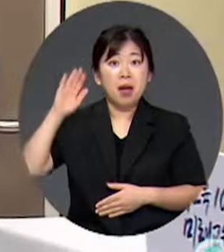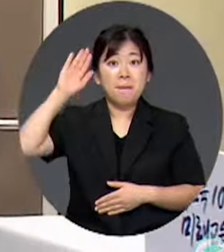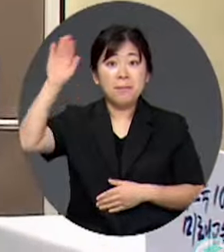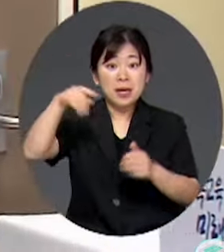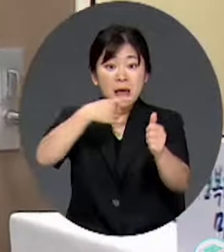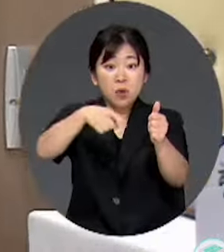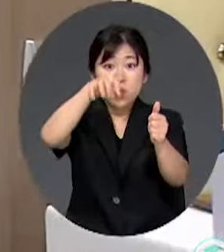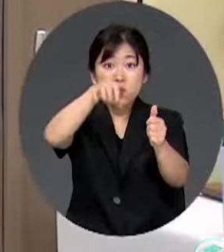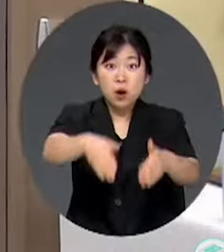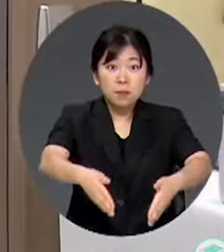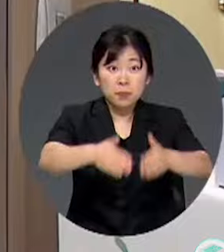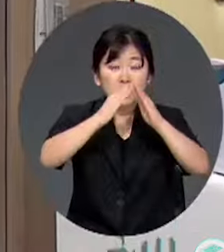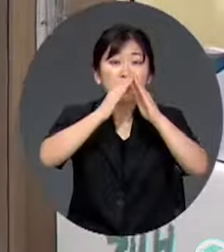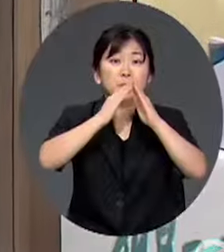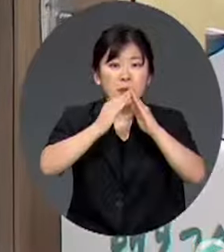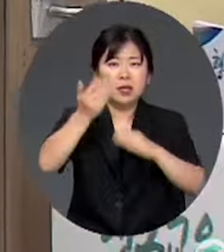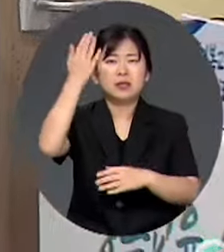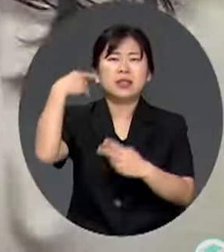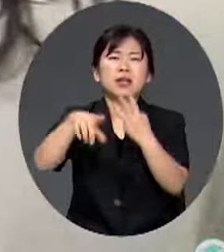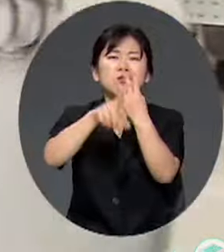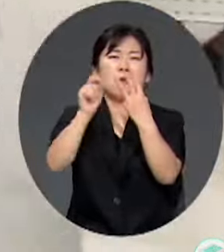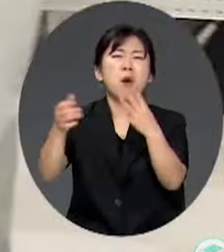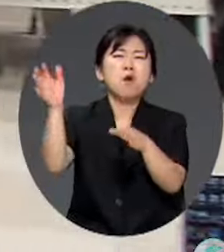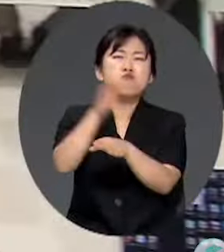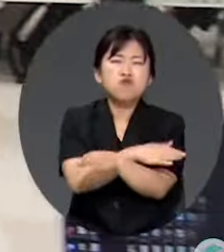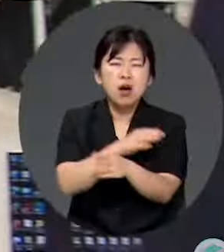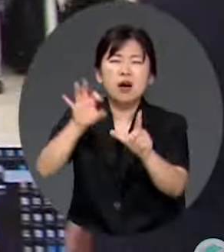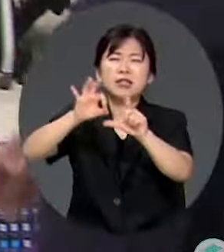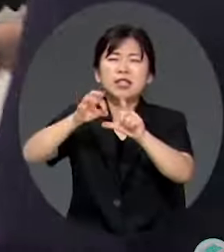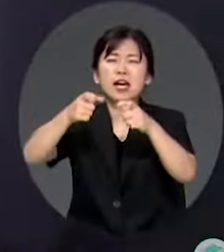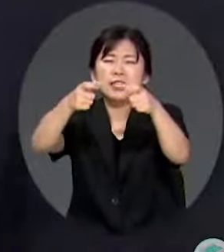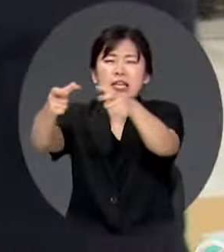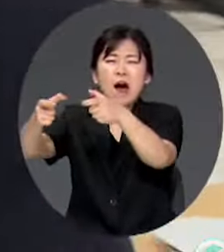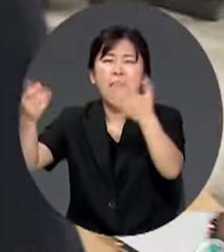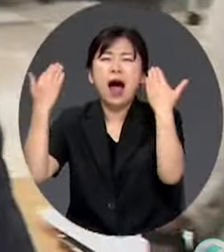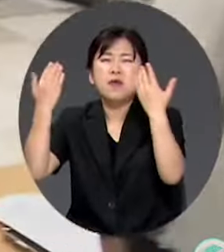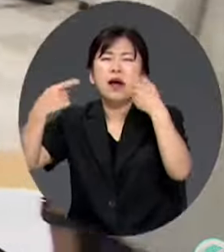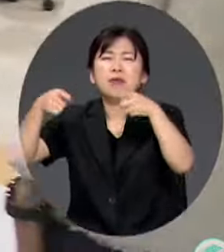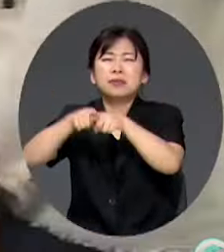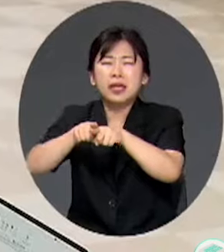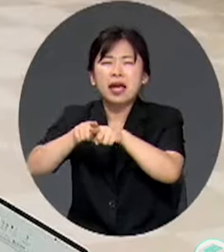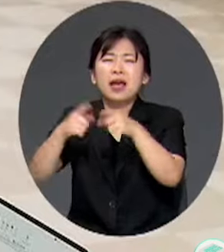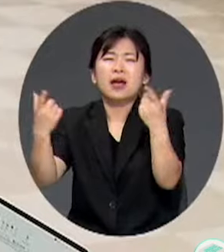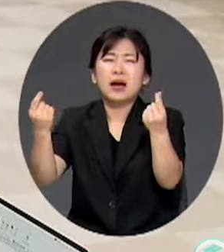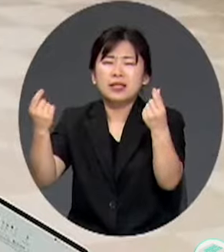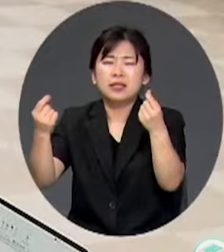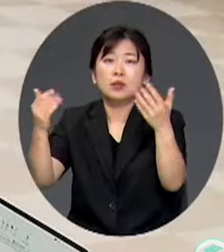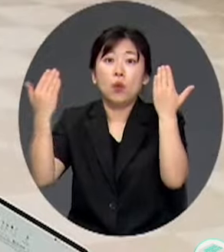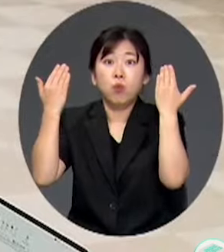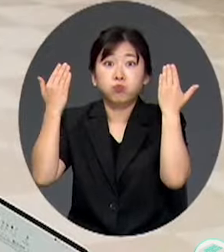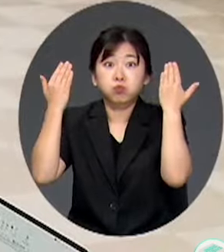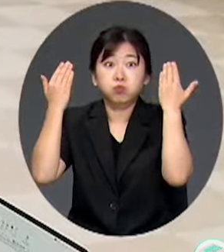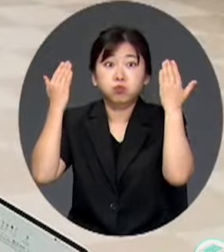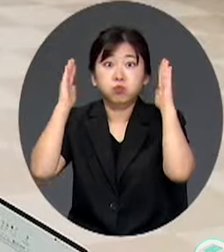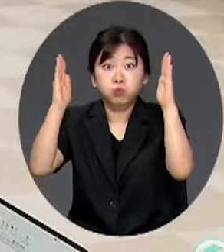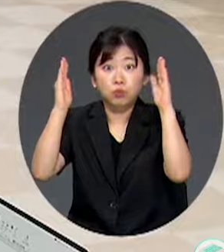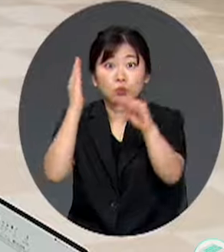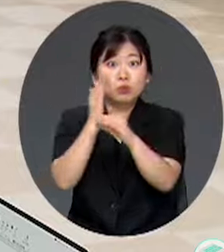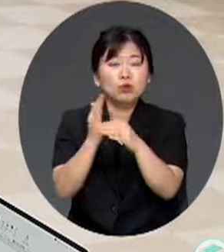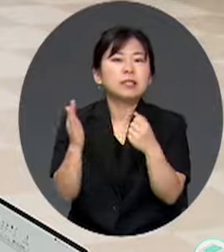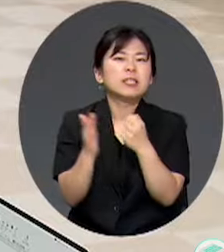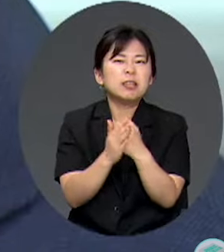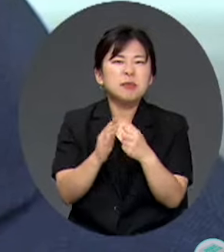미래교육원을 설립하고 지난 3월부터는 공유교육을 시도하고 있는 만큼 의령에서 미래교육의 새로운 가능성을